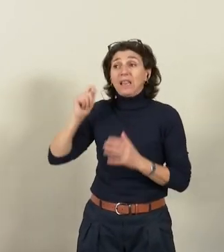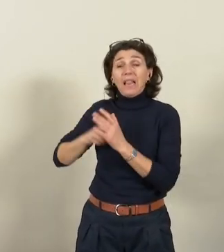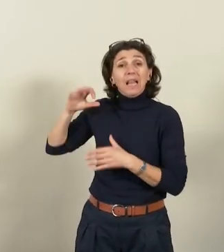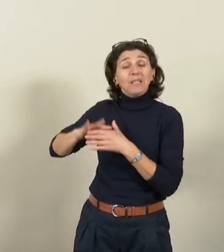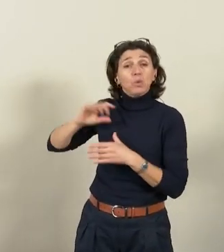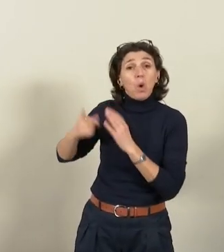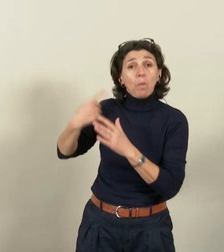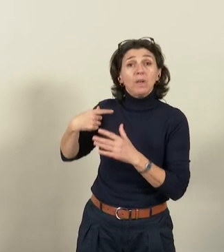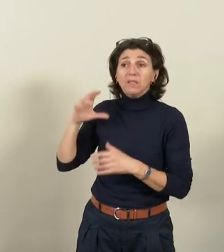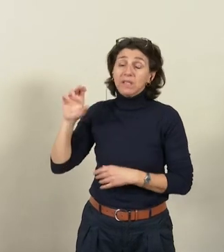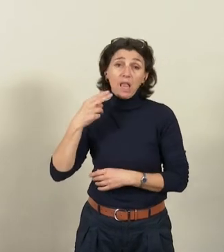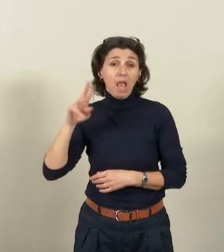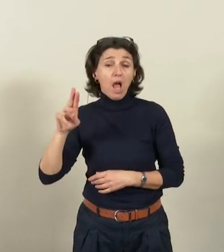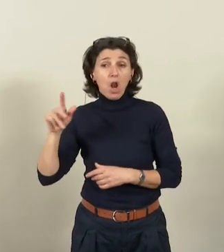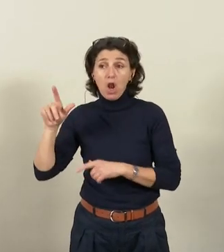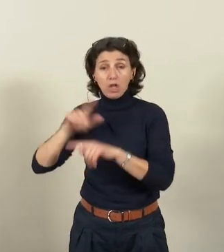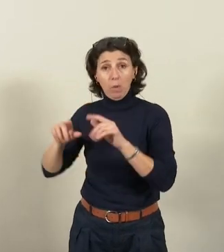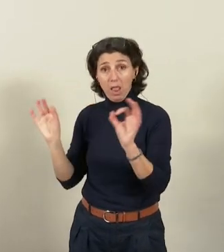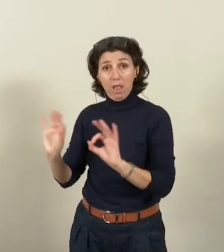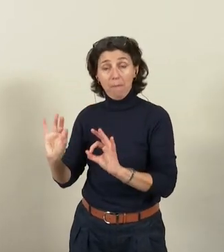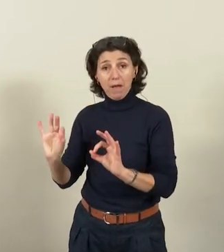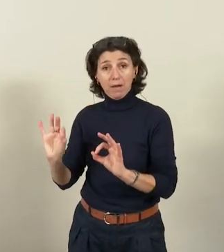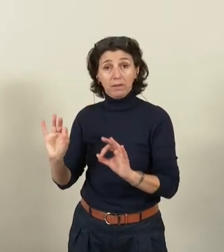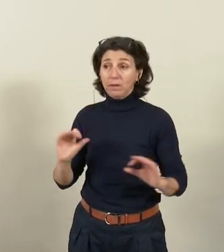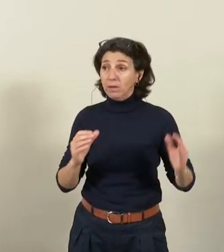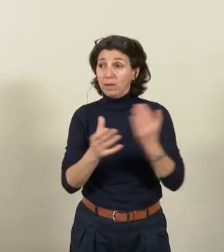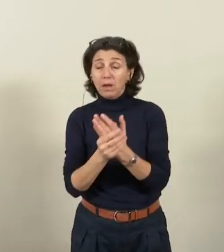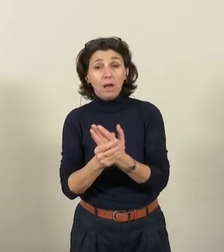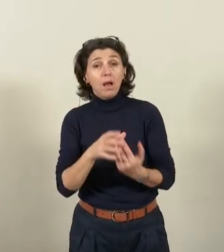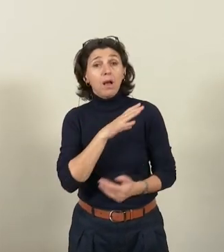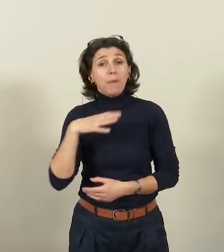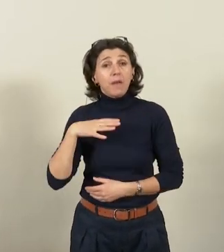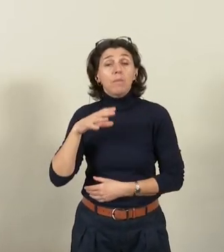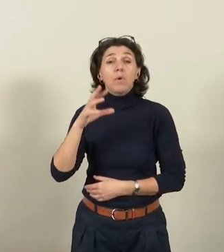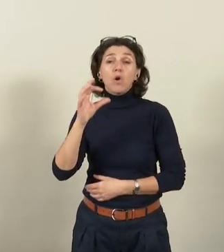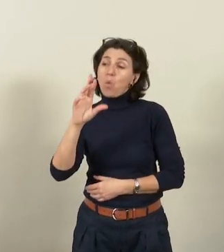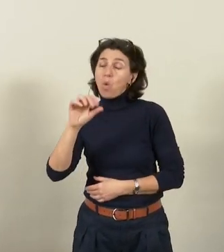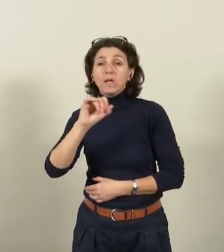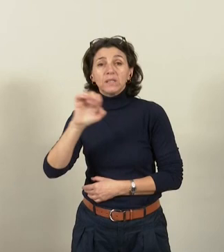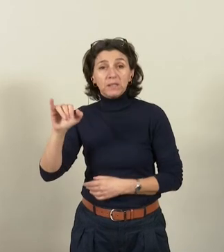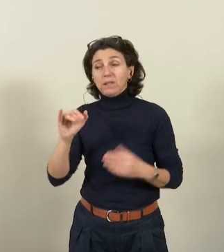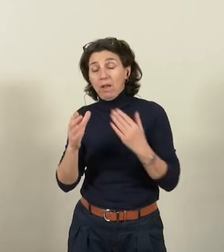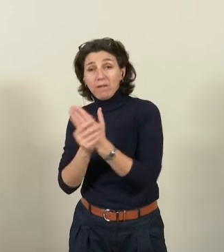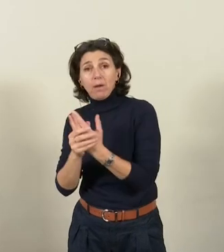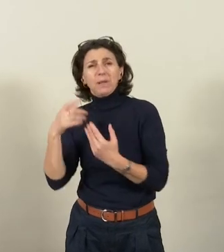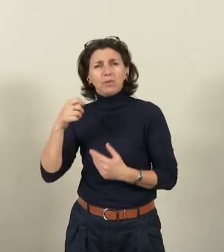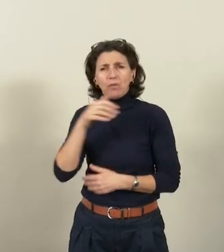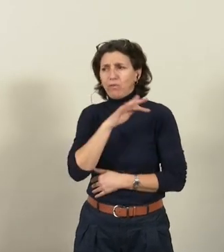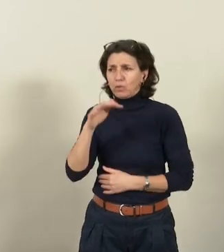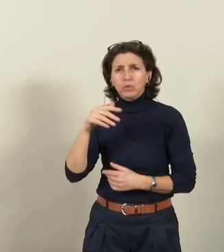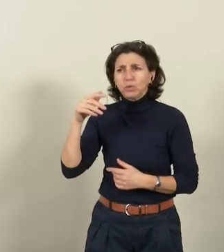par le champ l'intervention croisée de Johanna Roland président de France urbaine et de geoffro rout bieux président du